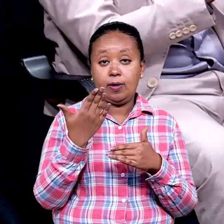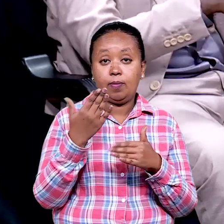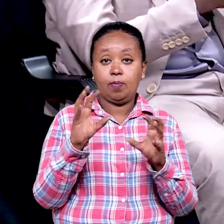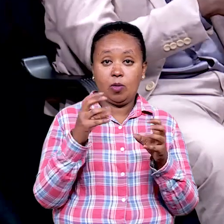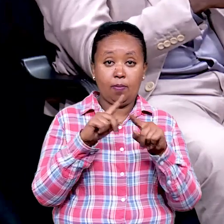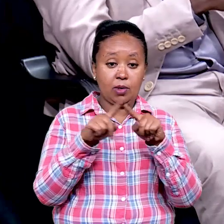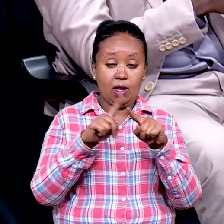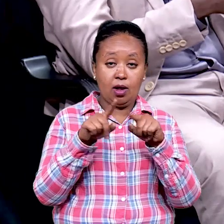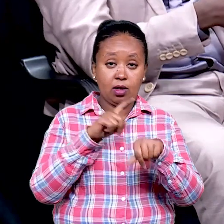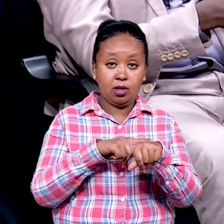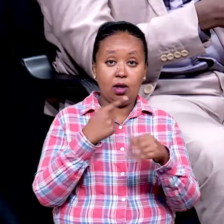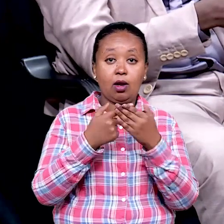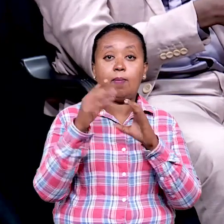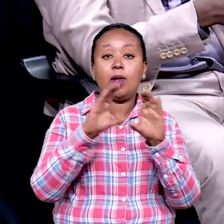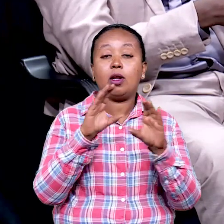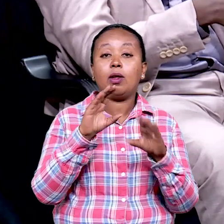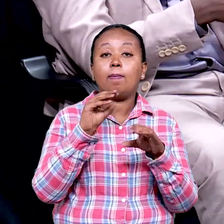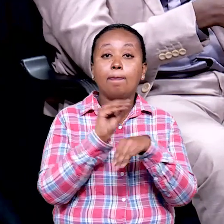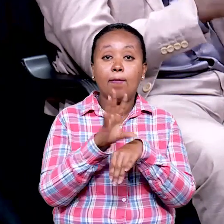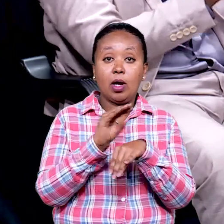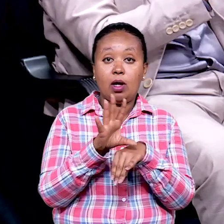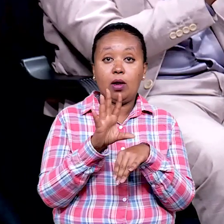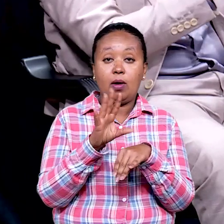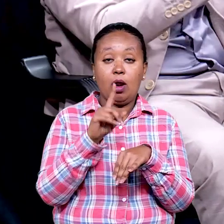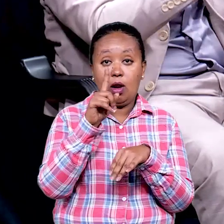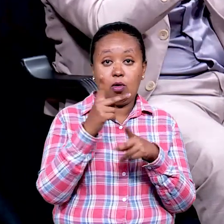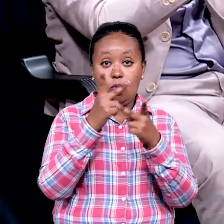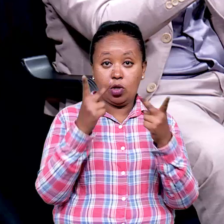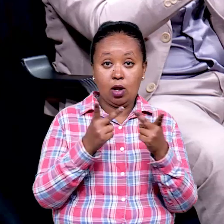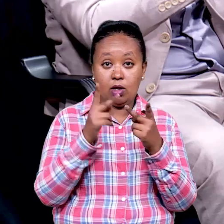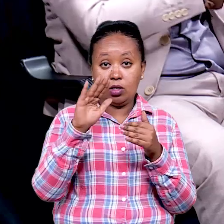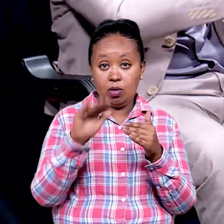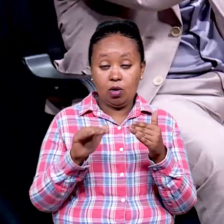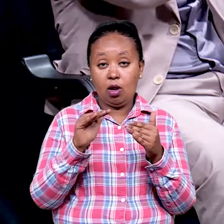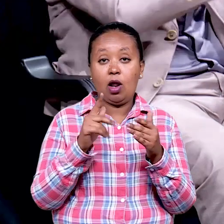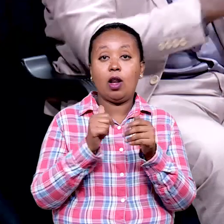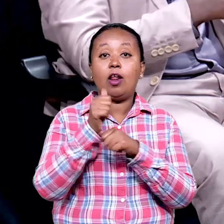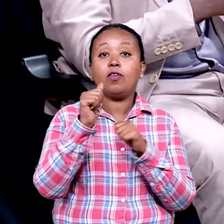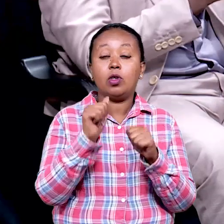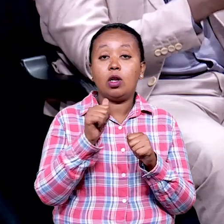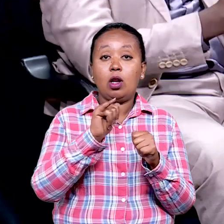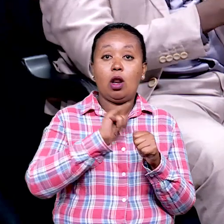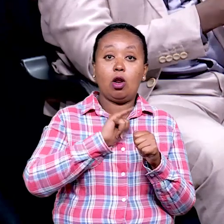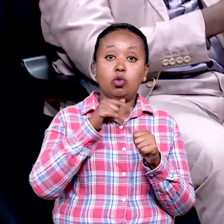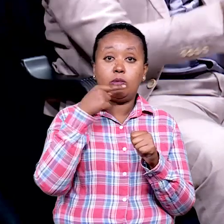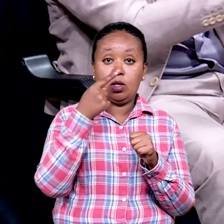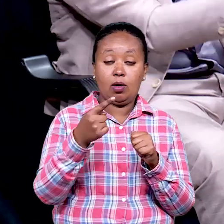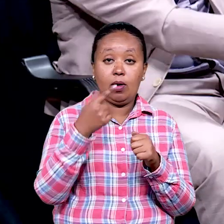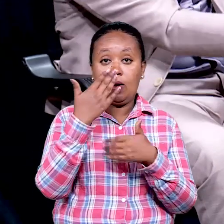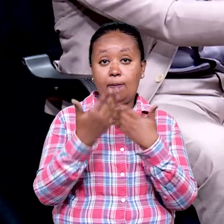ያው ሚዲያ በተለያየ ጊዜ ያን እንዲያደርግ ይመከራል። አንለስ አንድ ቦታ ላይ ስለሚቀር እንትኑ ያልፈዋል። ስለዚህ ለራሱም